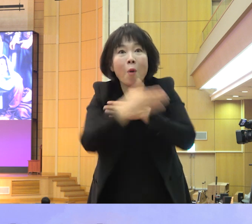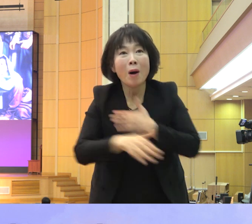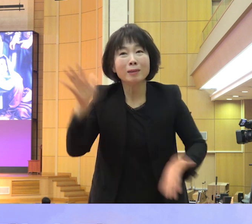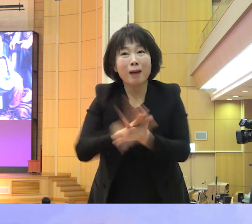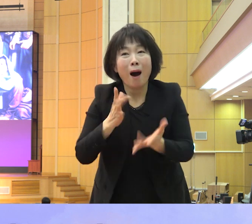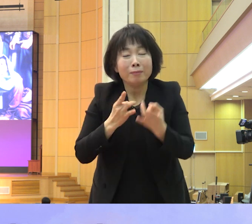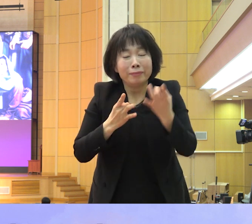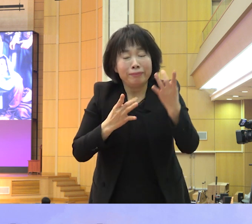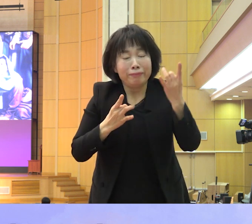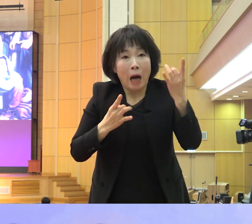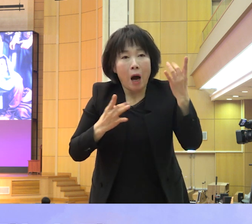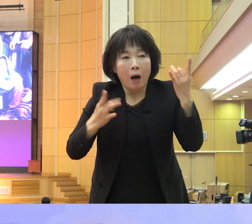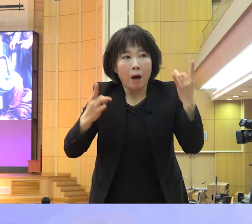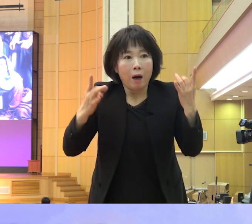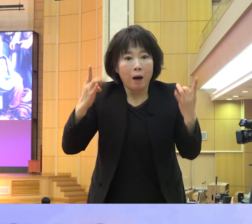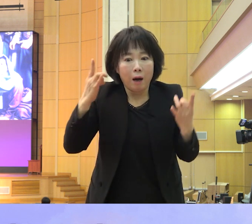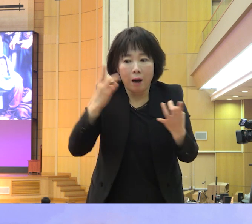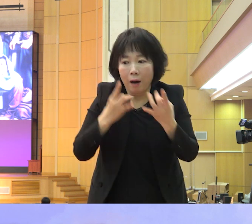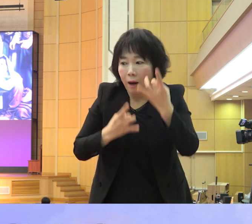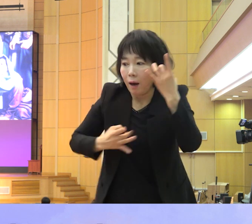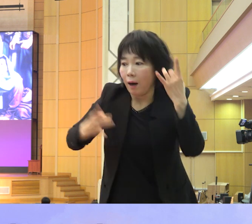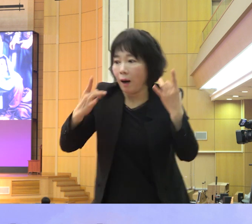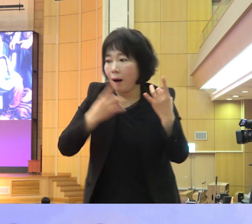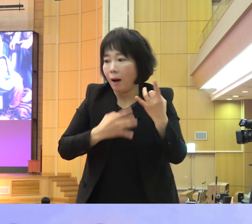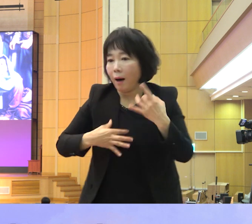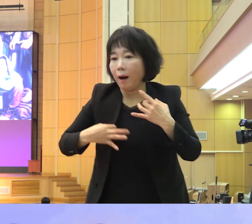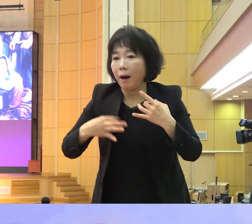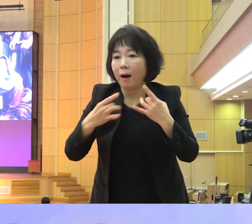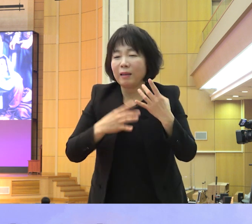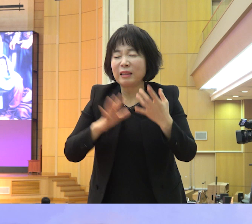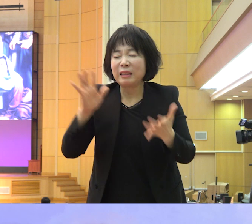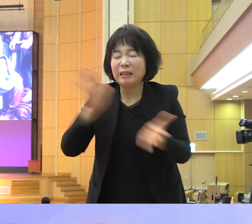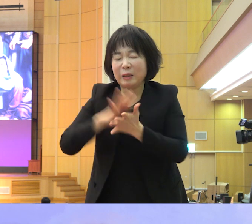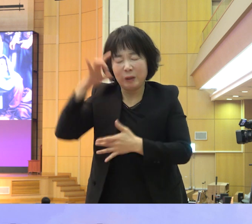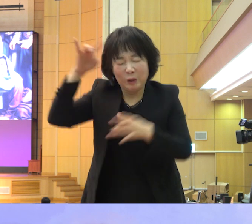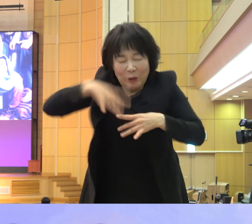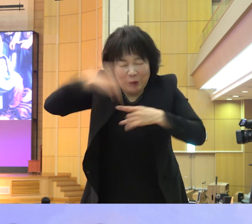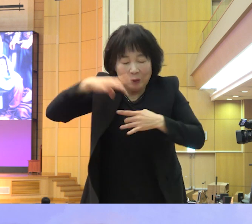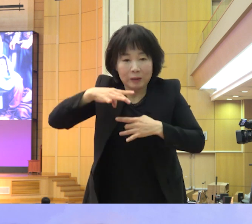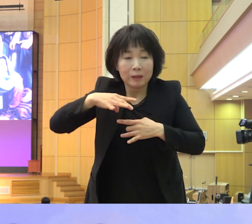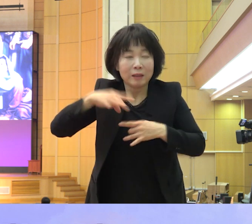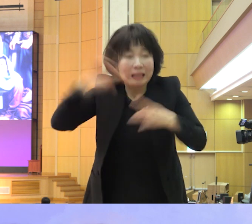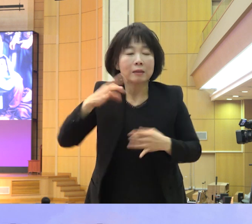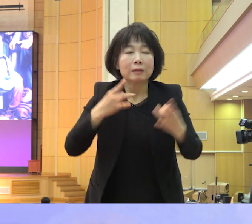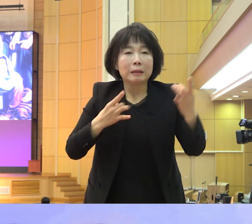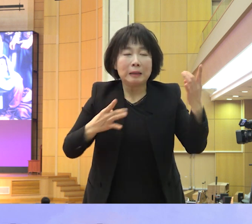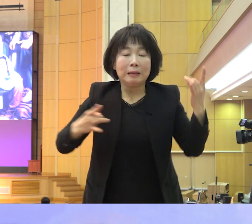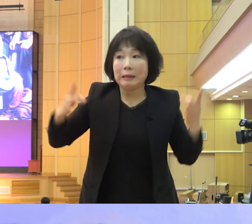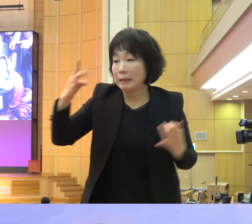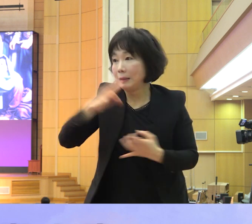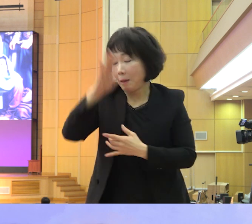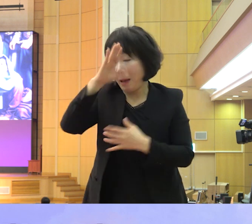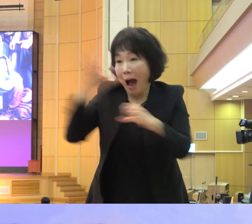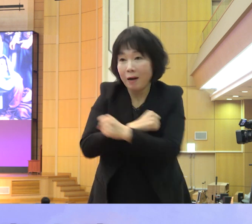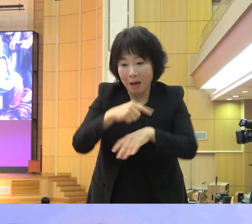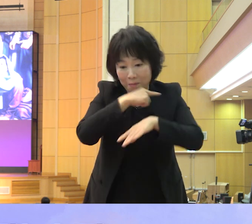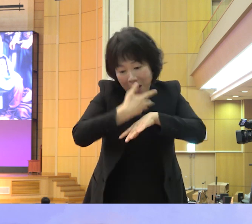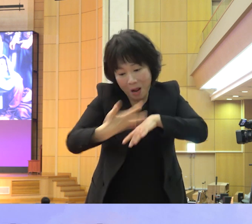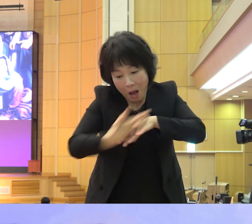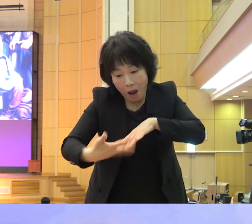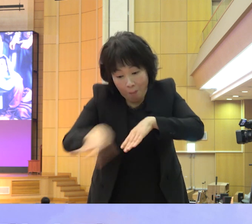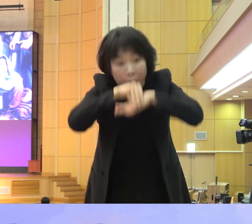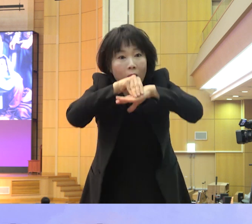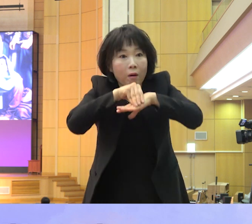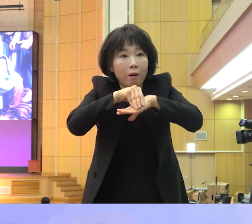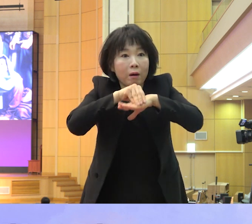마치 전기를 앉았을 때 감전된 것처럼 온몸이 찌릿찌릿 하더니 깨끗이